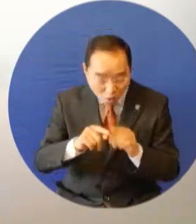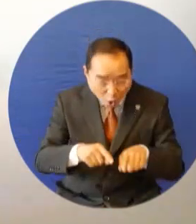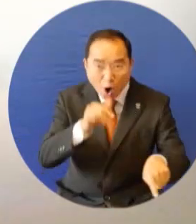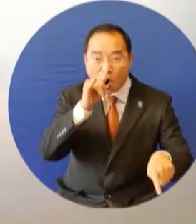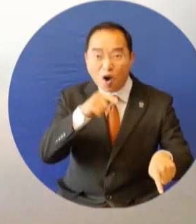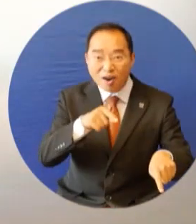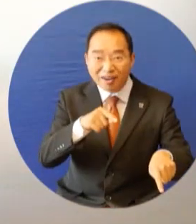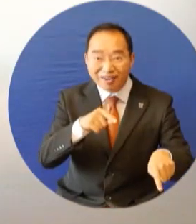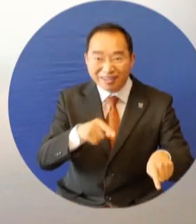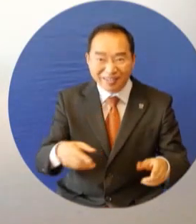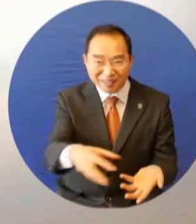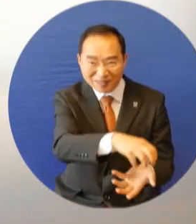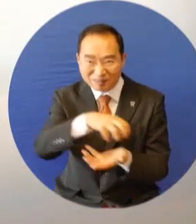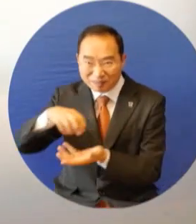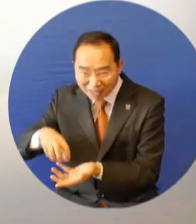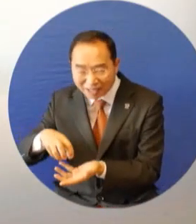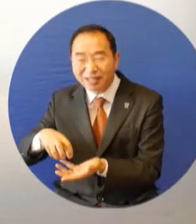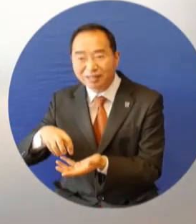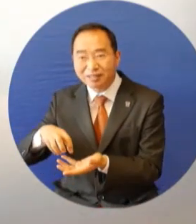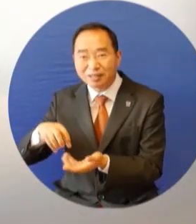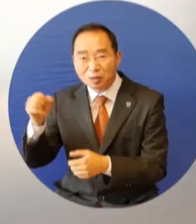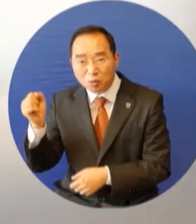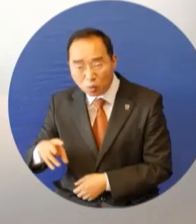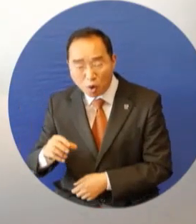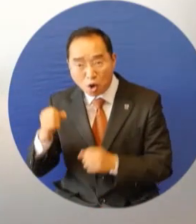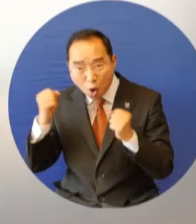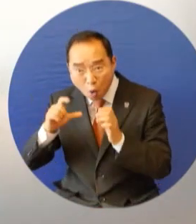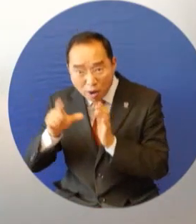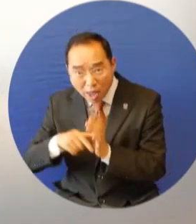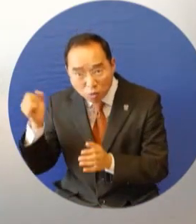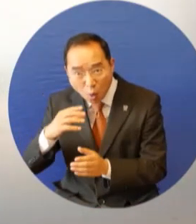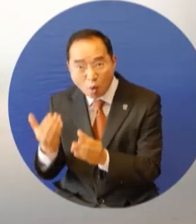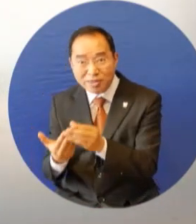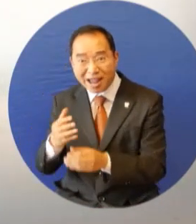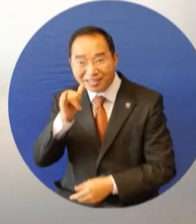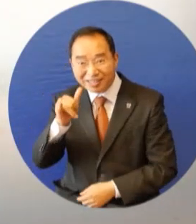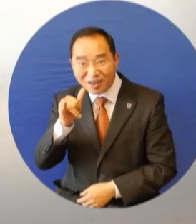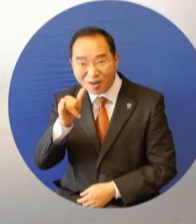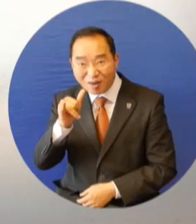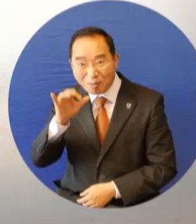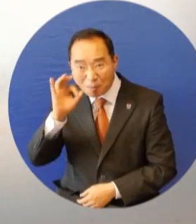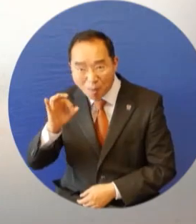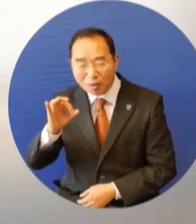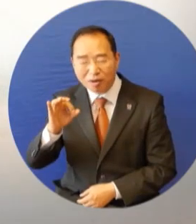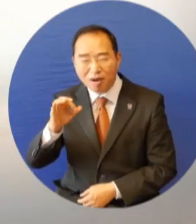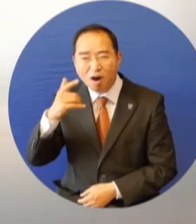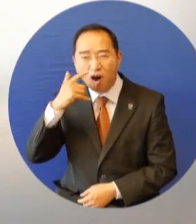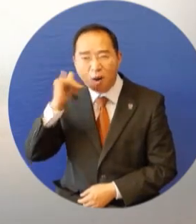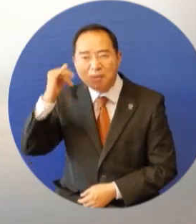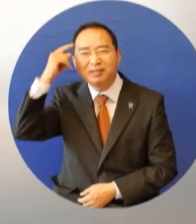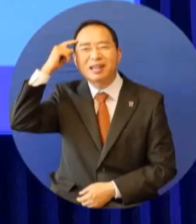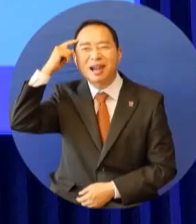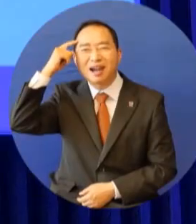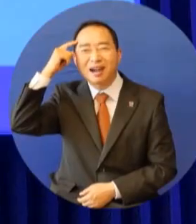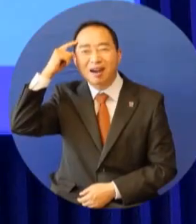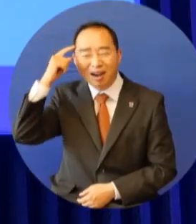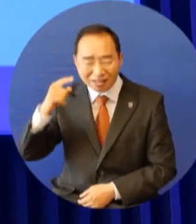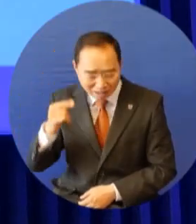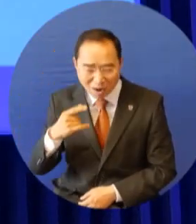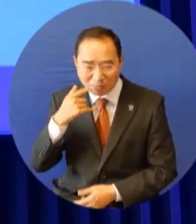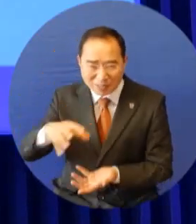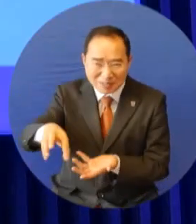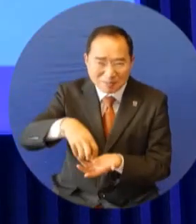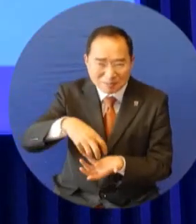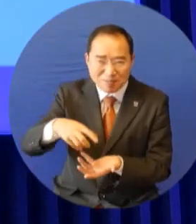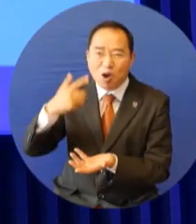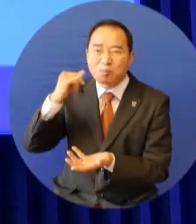탁 자라기도 하고 겨울을 나고 나서 그 졸졸 흐르는 물에 다시 저게 또 막 자라거든. 그것만 보면 어머니